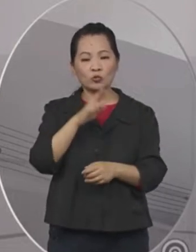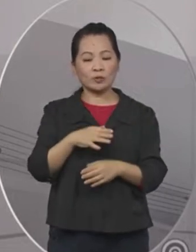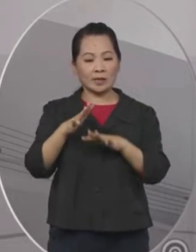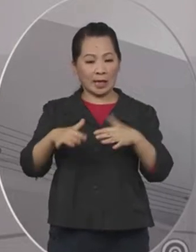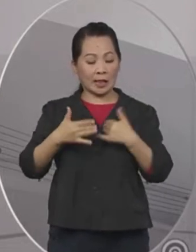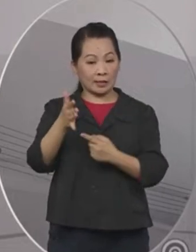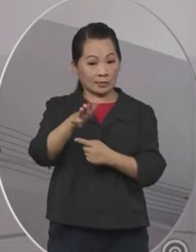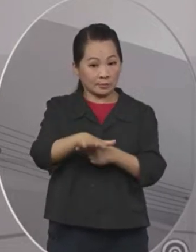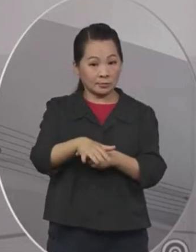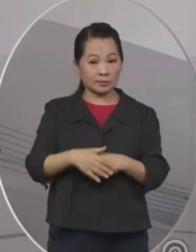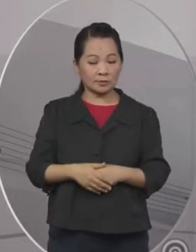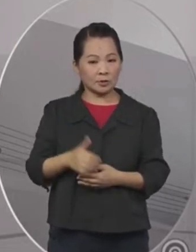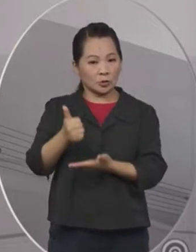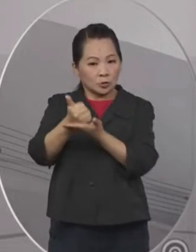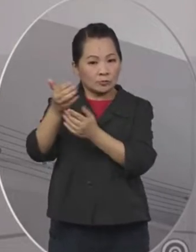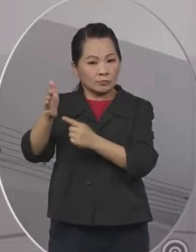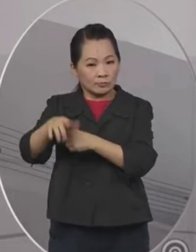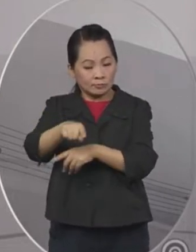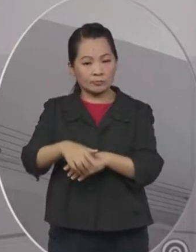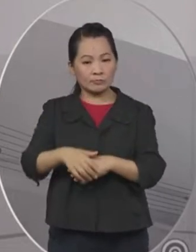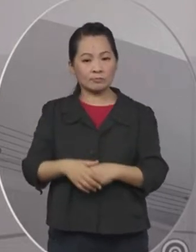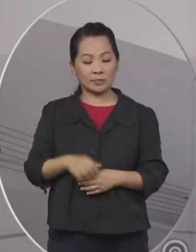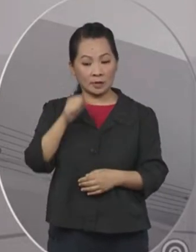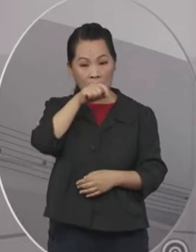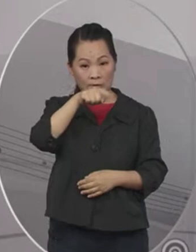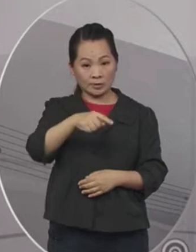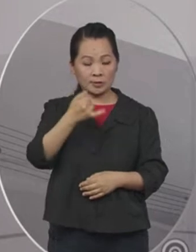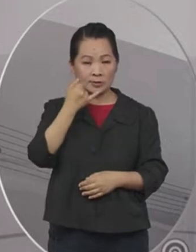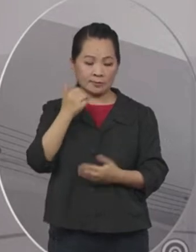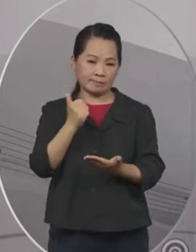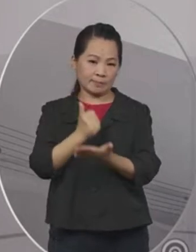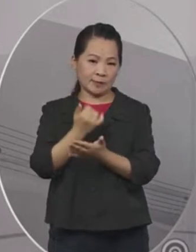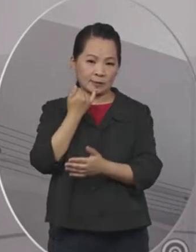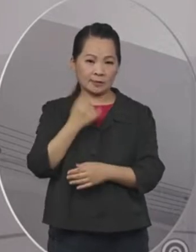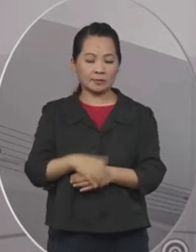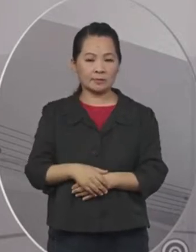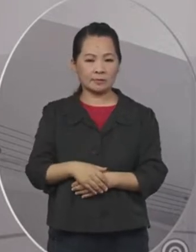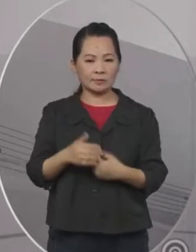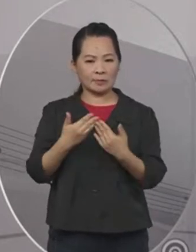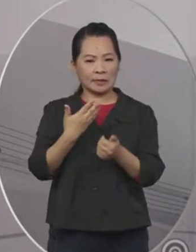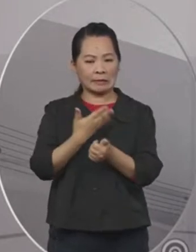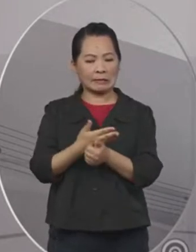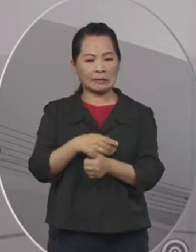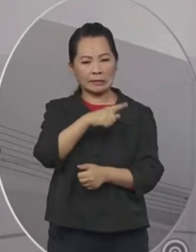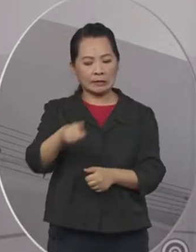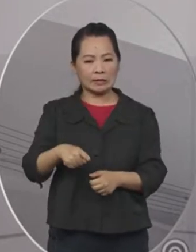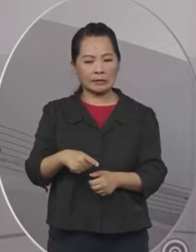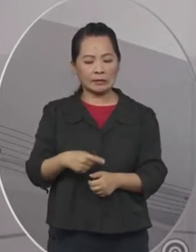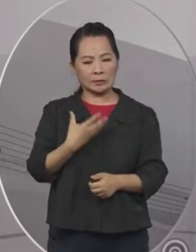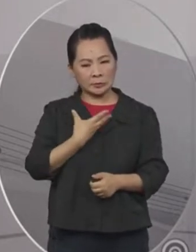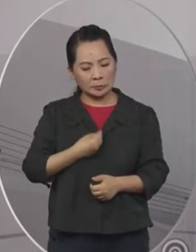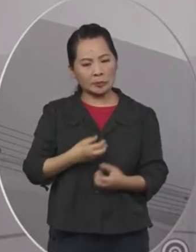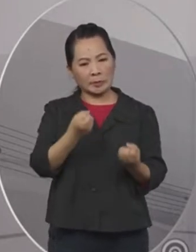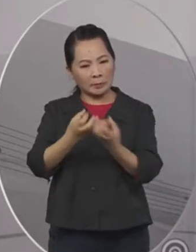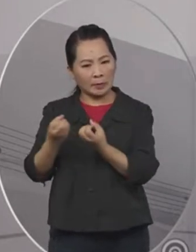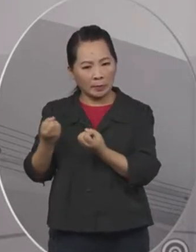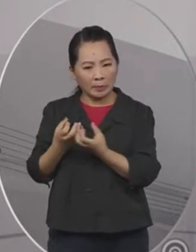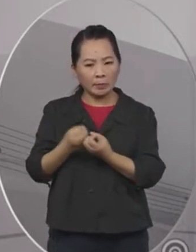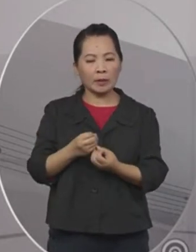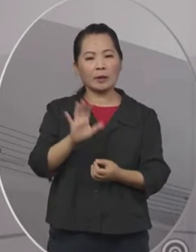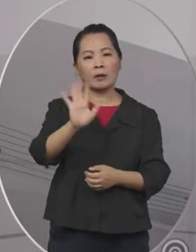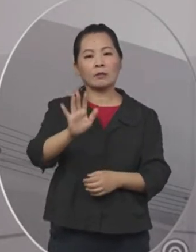乐死或所谓的尊严善终可以在台湾上路，不要再让肠道悲歌在台湾一而再再而再的发